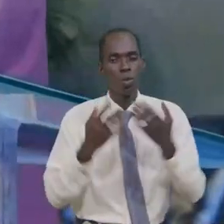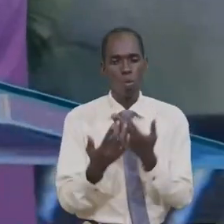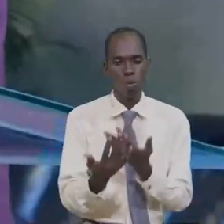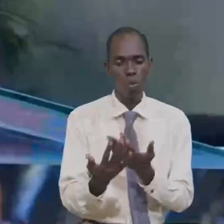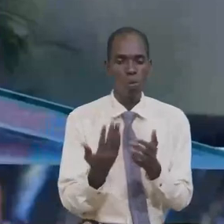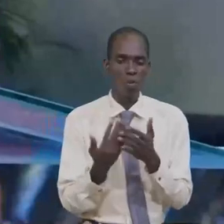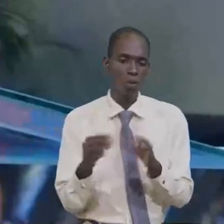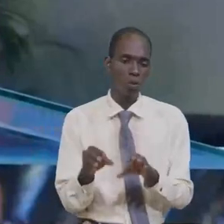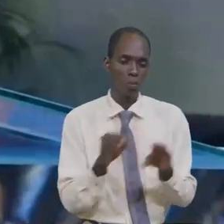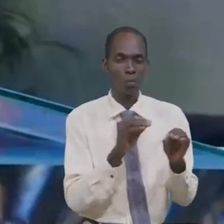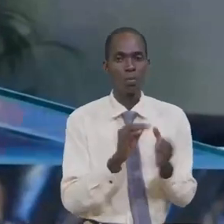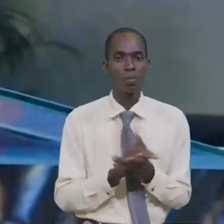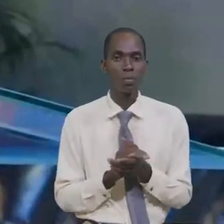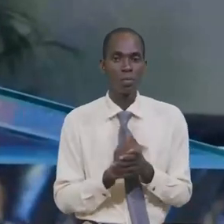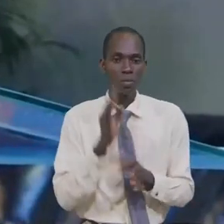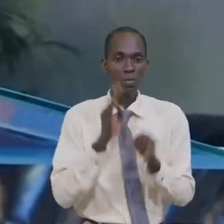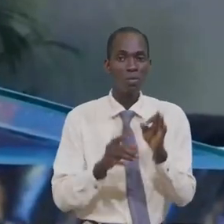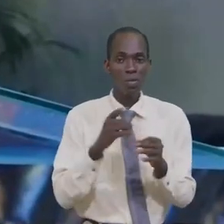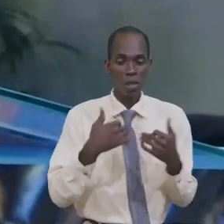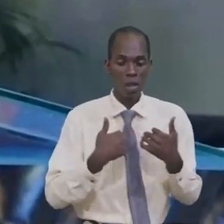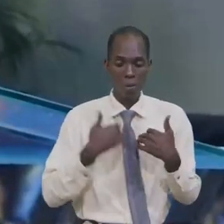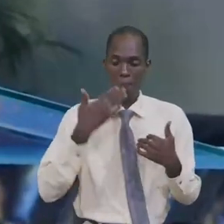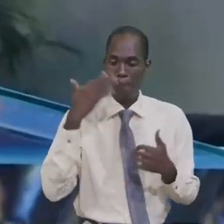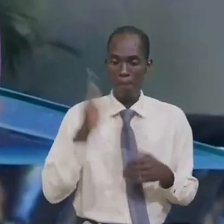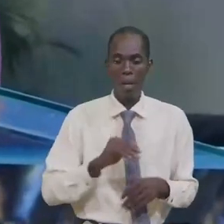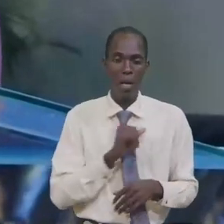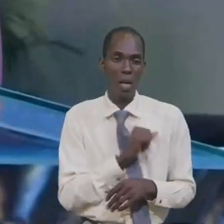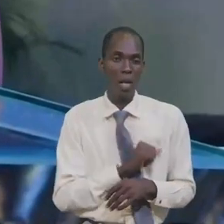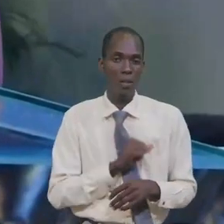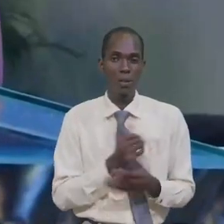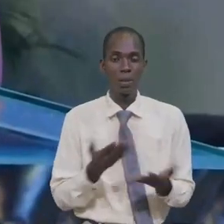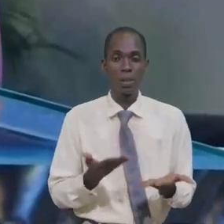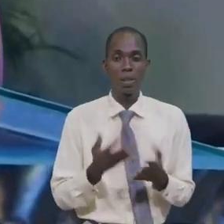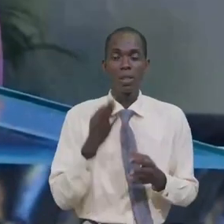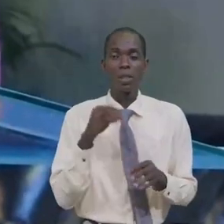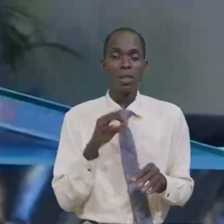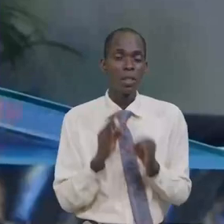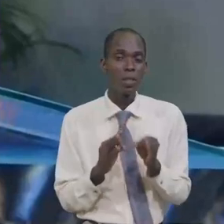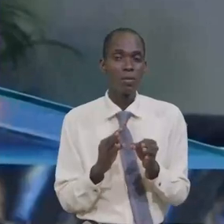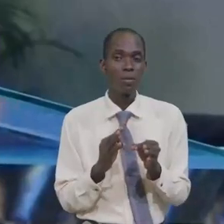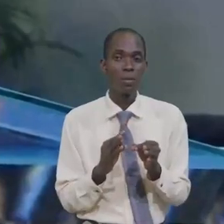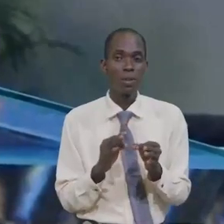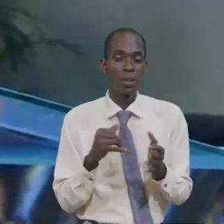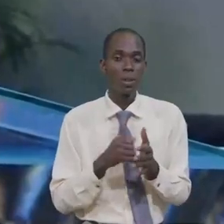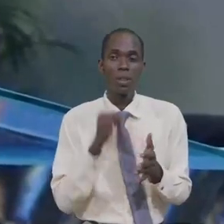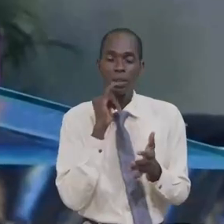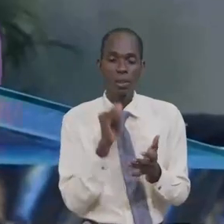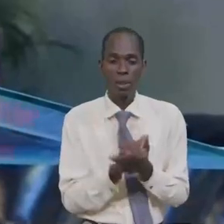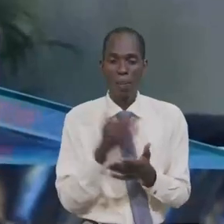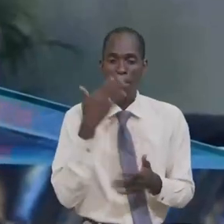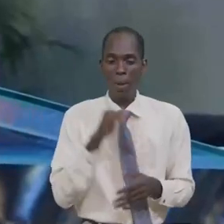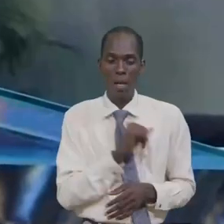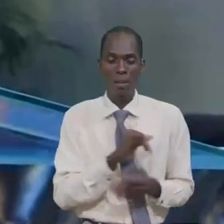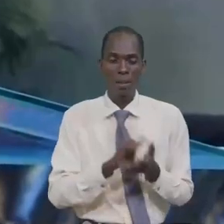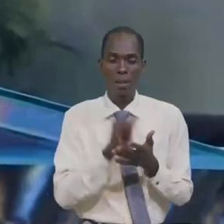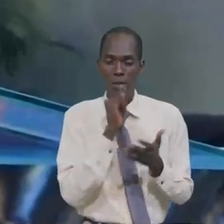si tu as une mauvaise attitude ici c'est la mauvaise attitude qui te maintient en bas c'est